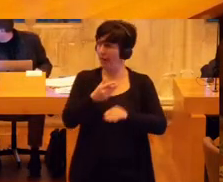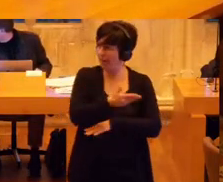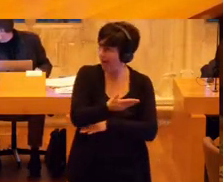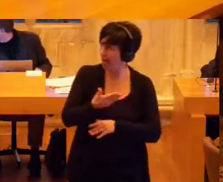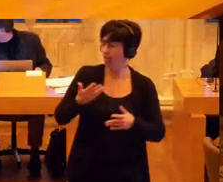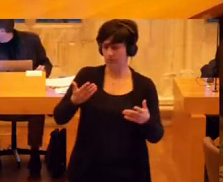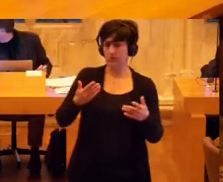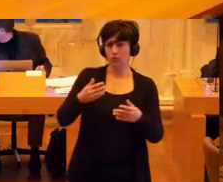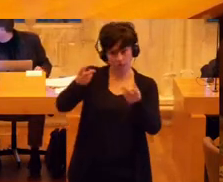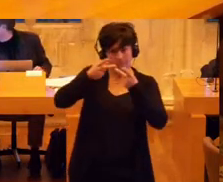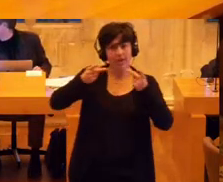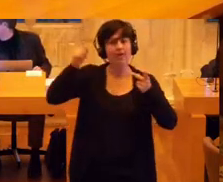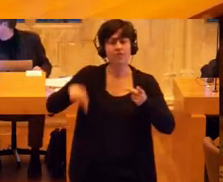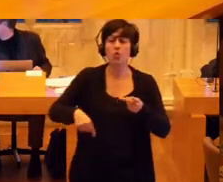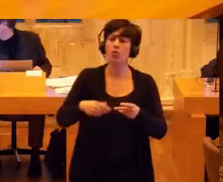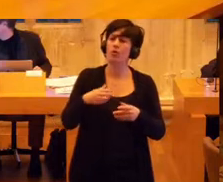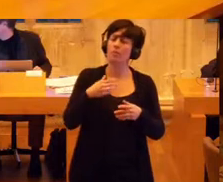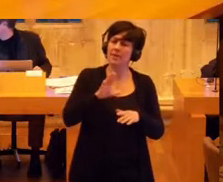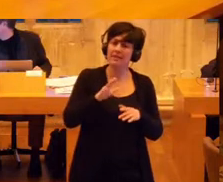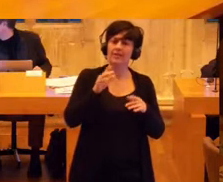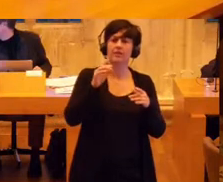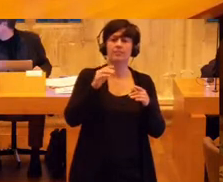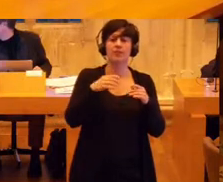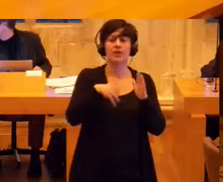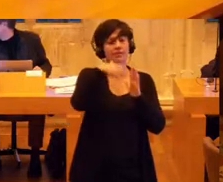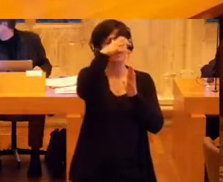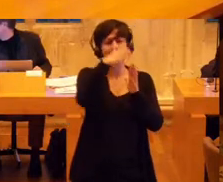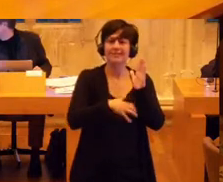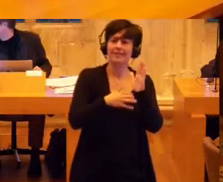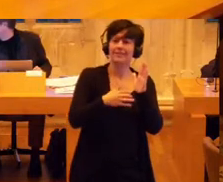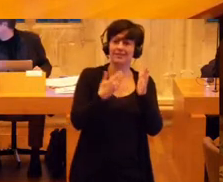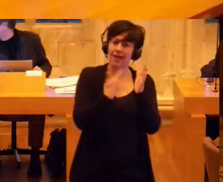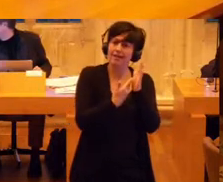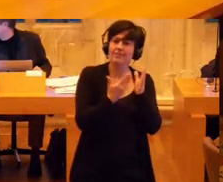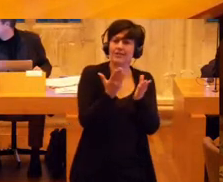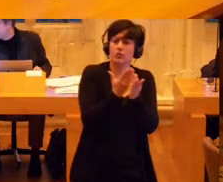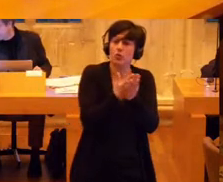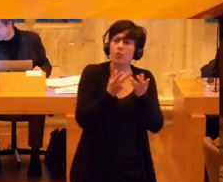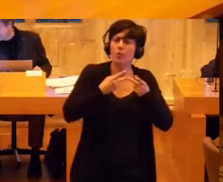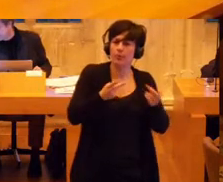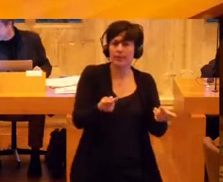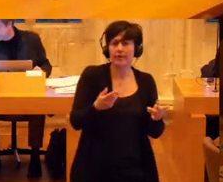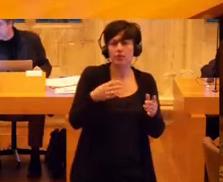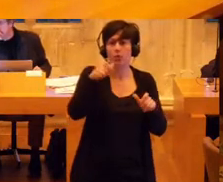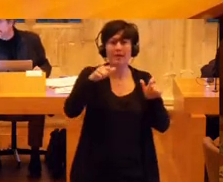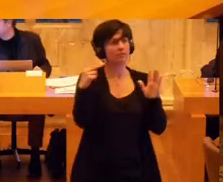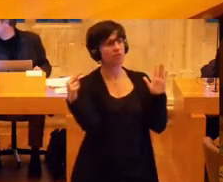précaution en termes de la délibération étant évidemment un document public.